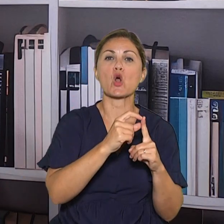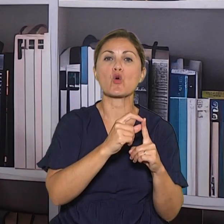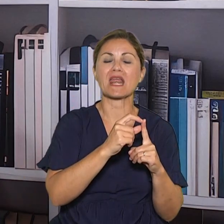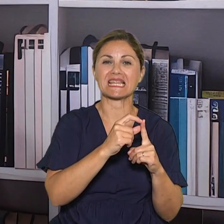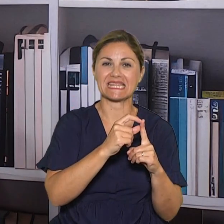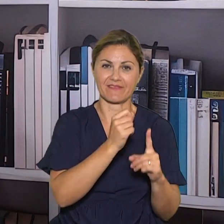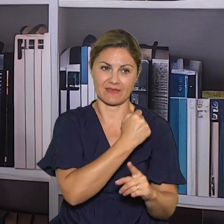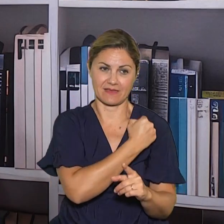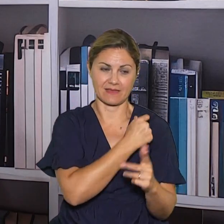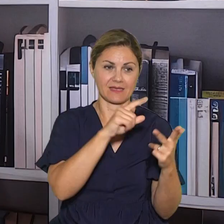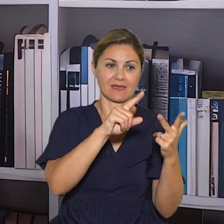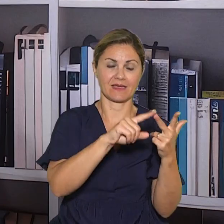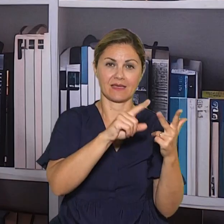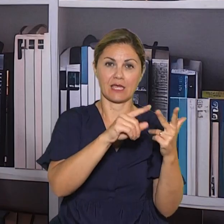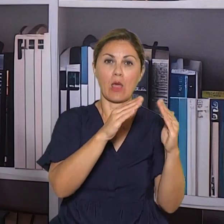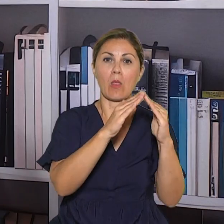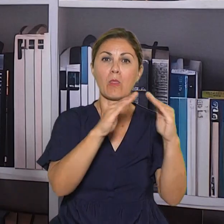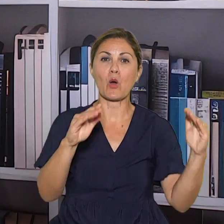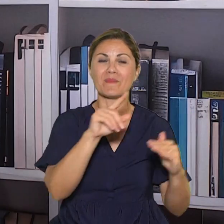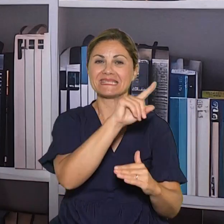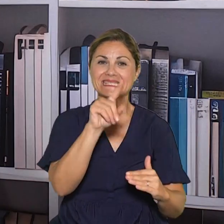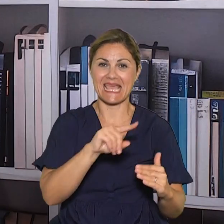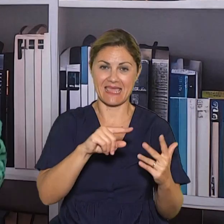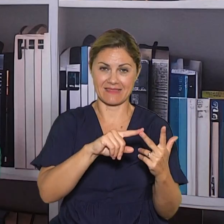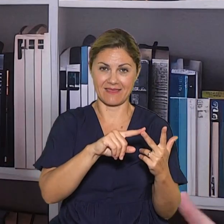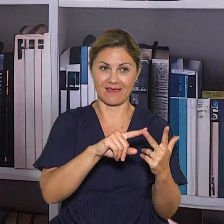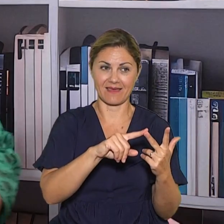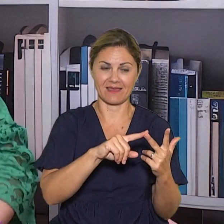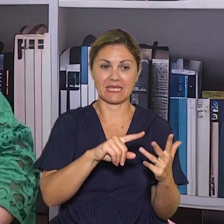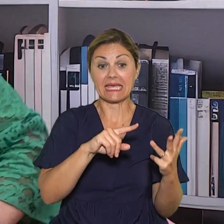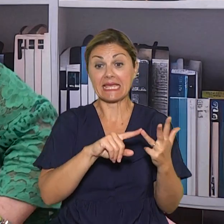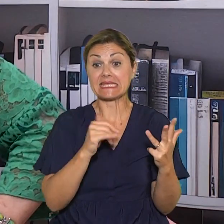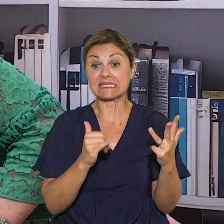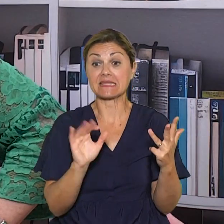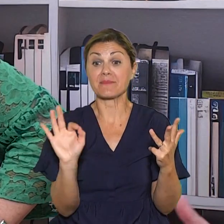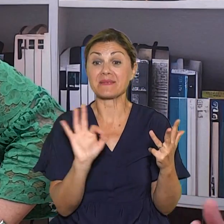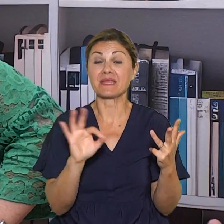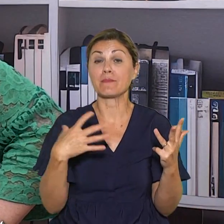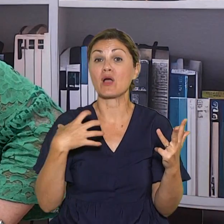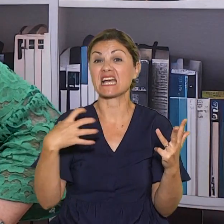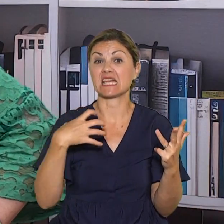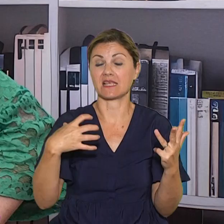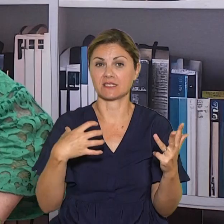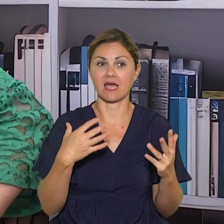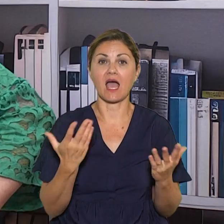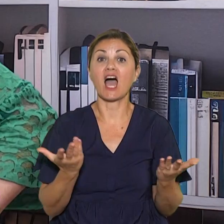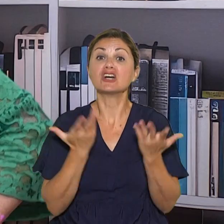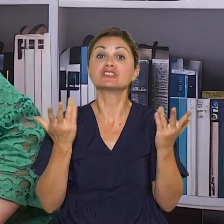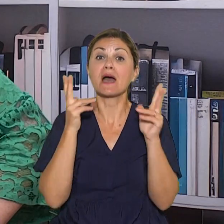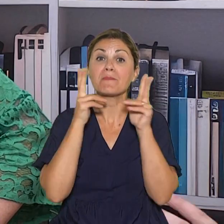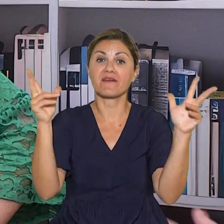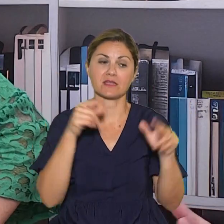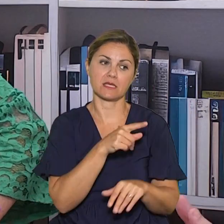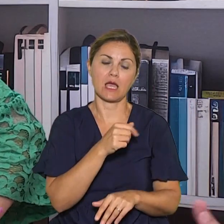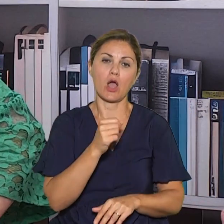u domu Zenta. I sad se opet spremamo za kazalište. I koji bude repertoar pjesama? Naše dalmatinske. To